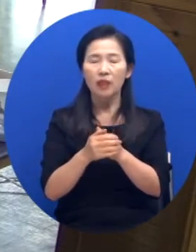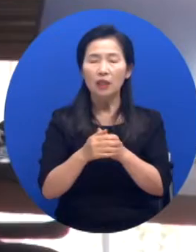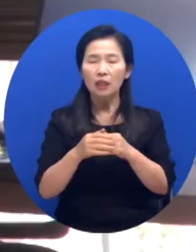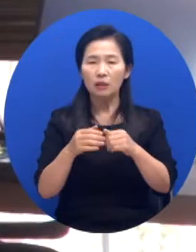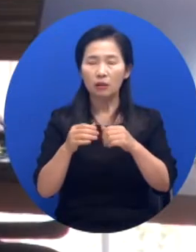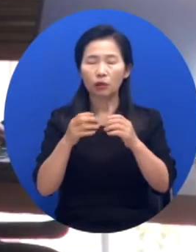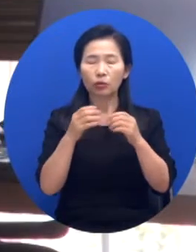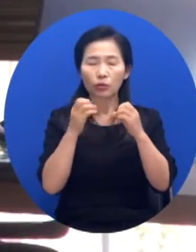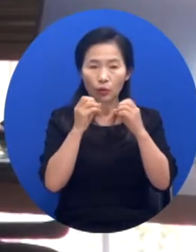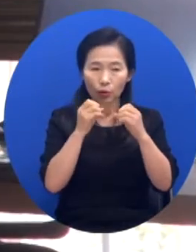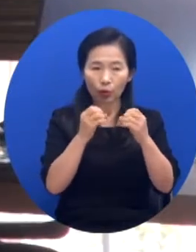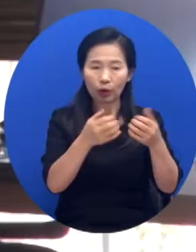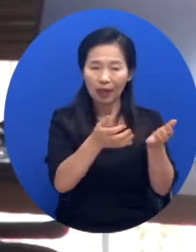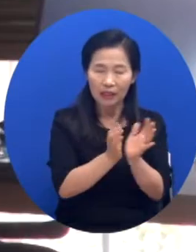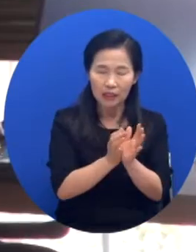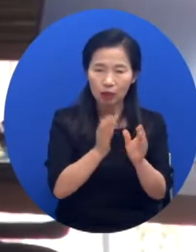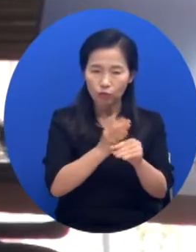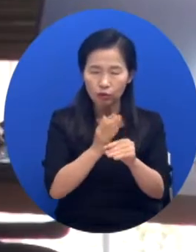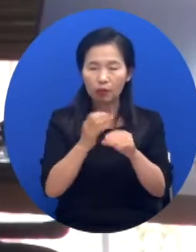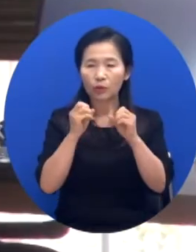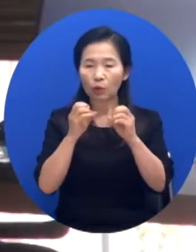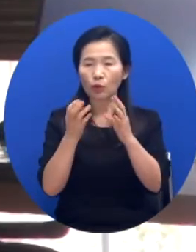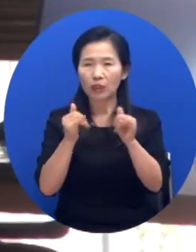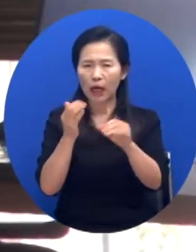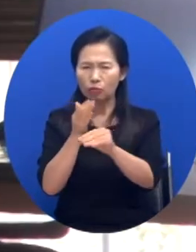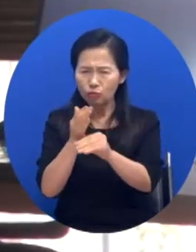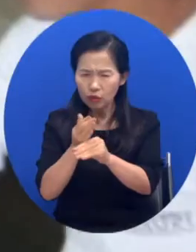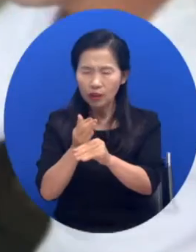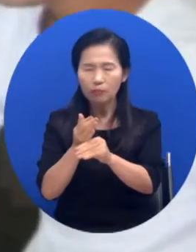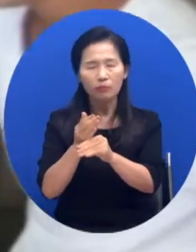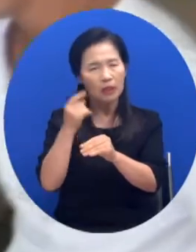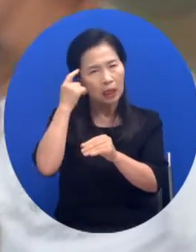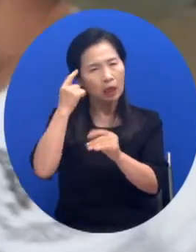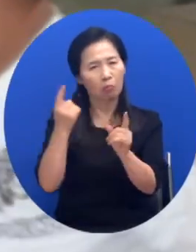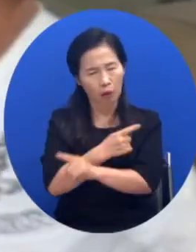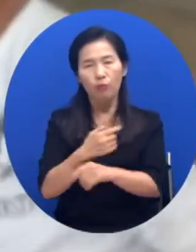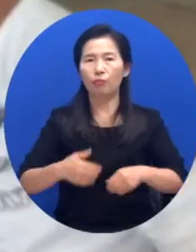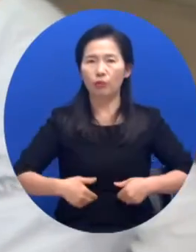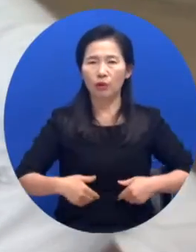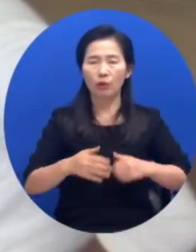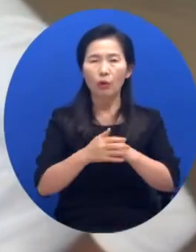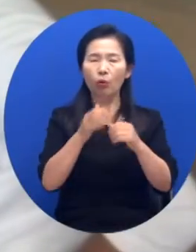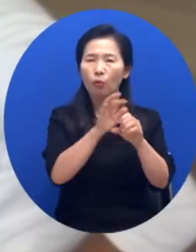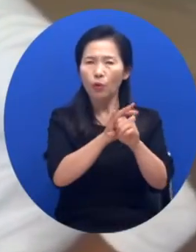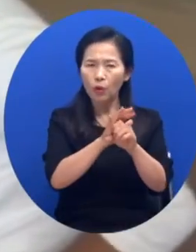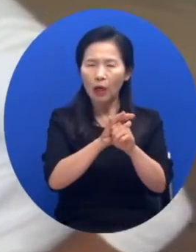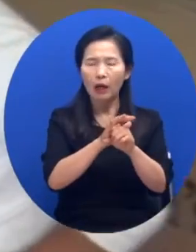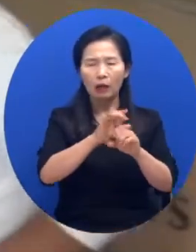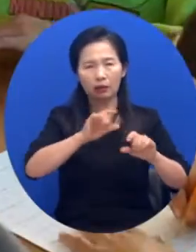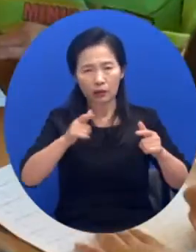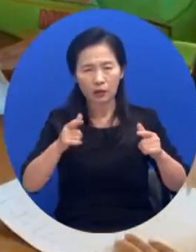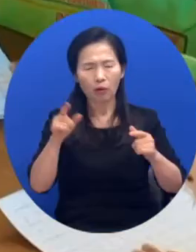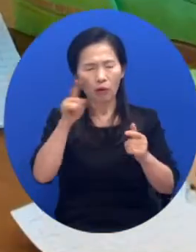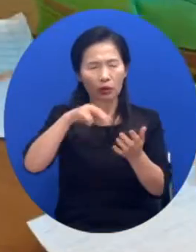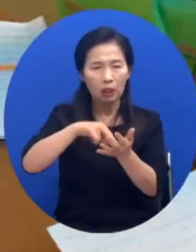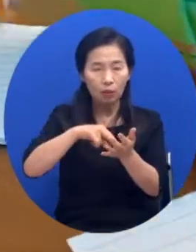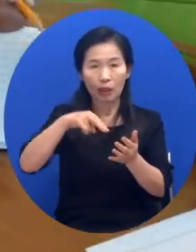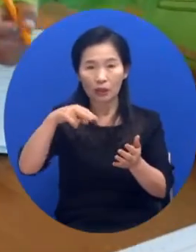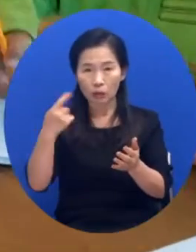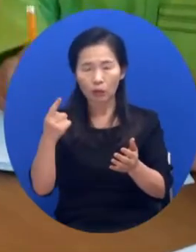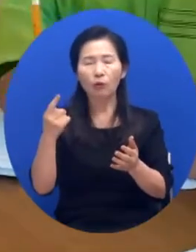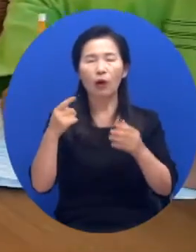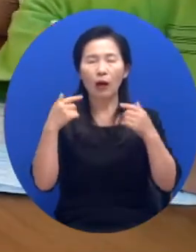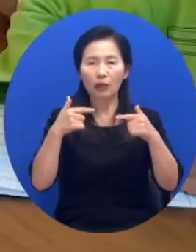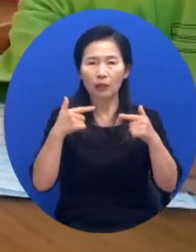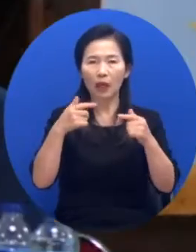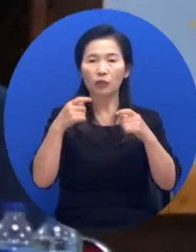중심, 선교사 중심의 선교에 변화가 필요하다는 점이 강조됐습니다. 특히 코로나 등 어떤 상황에서도 선교지에 머물 수 있는